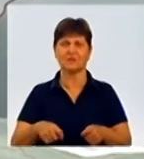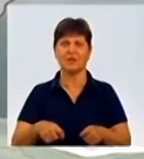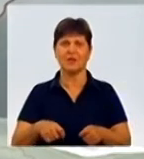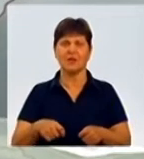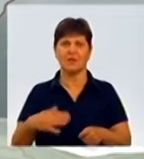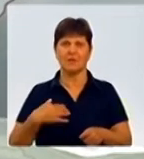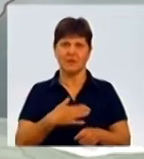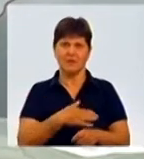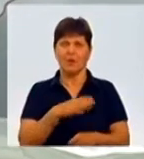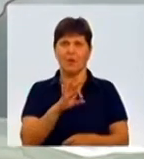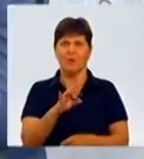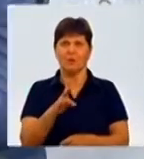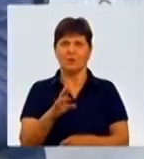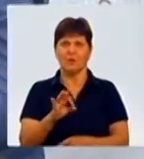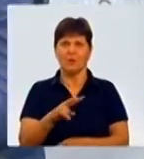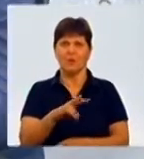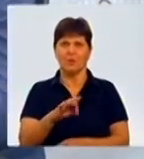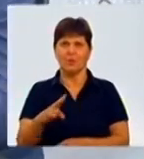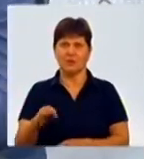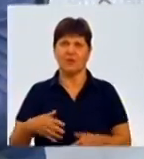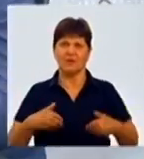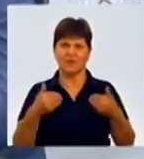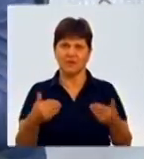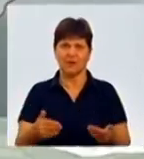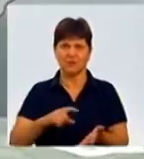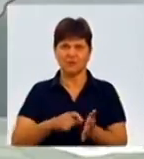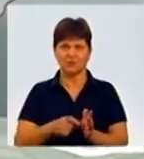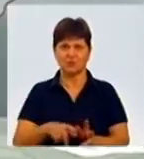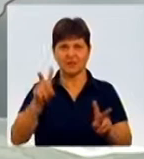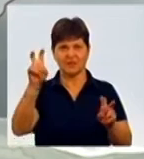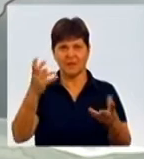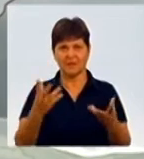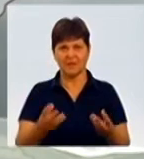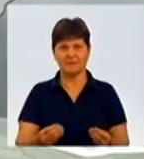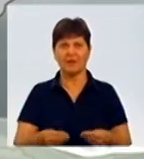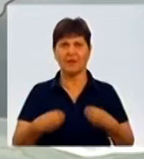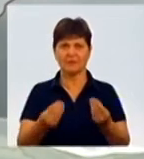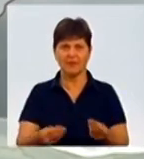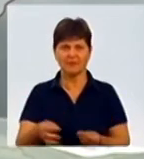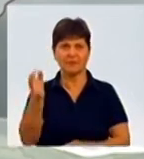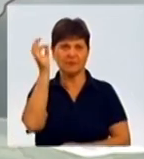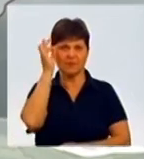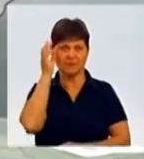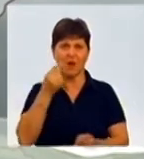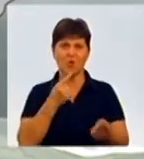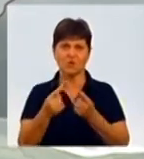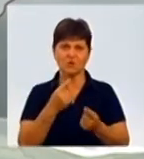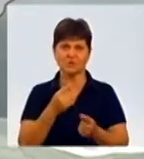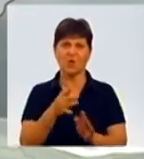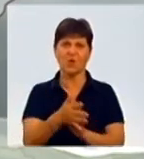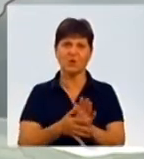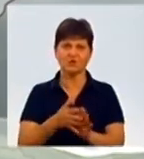центру онкології. Вітаю вас у студії «Теми дня». Також нагадую нашим телеглядачам, що розмову нашу мовою